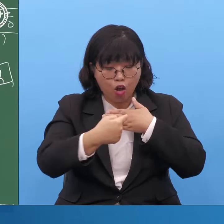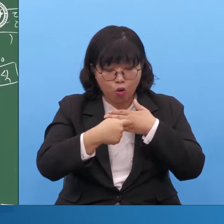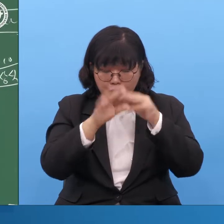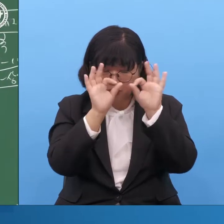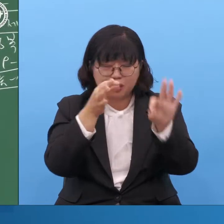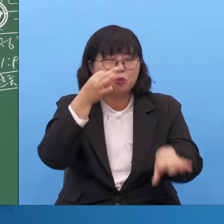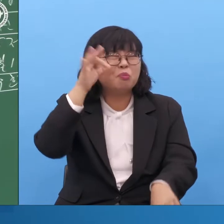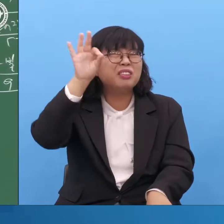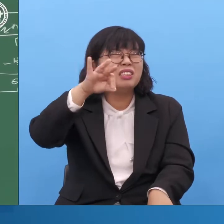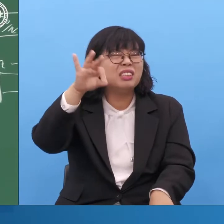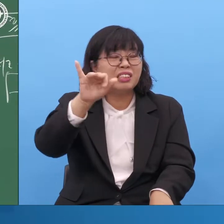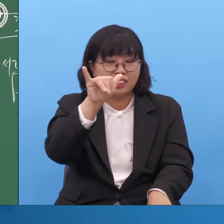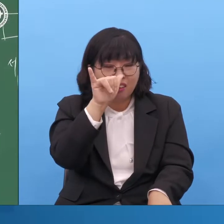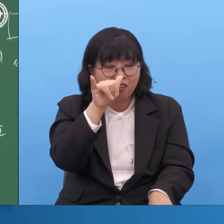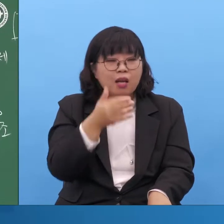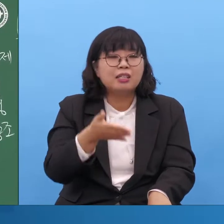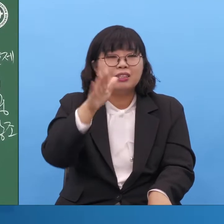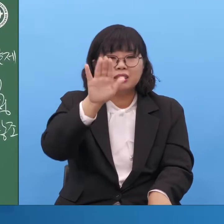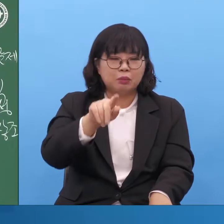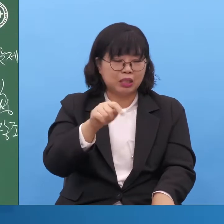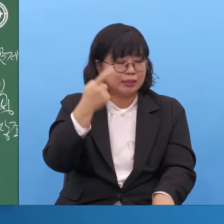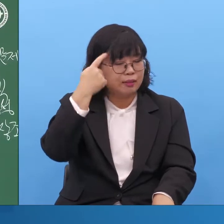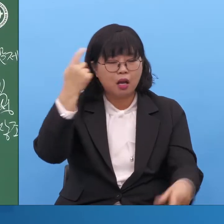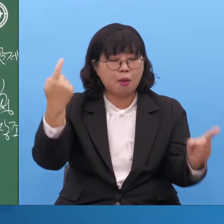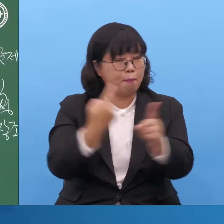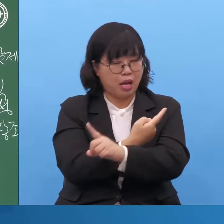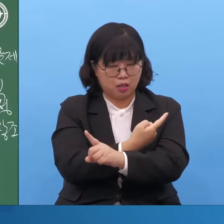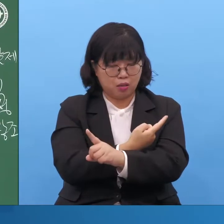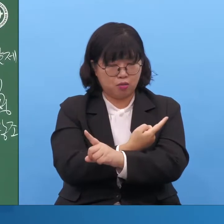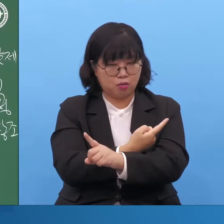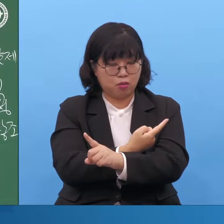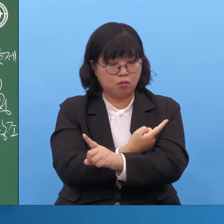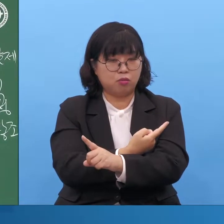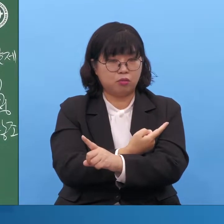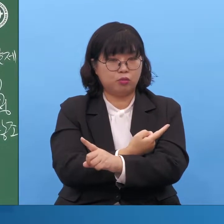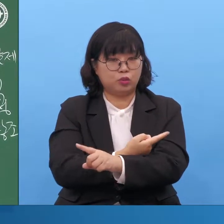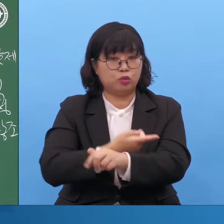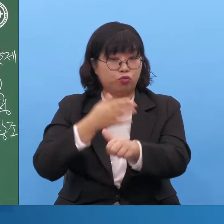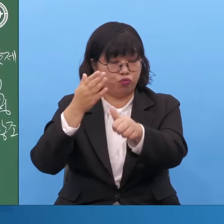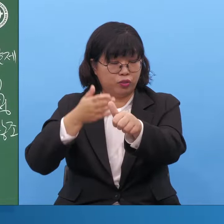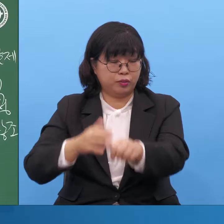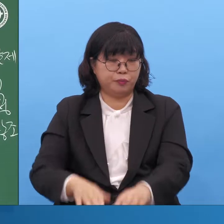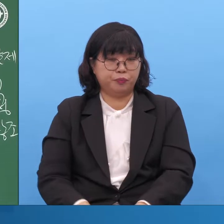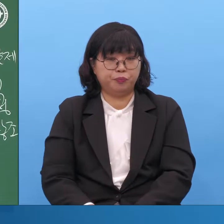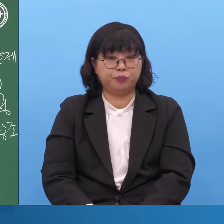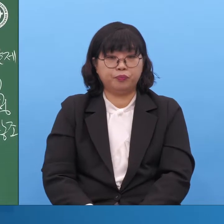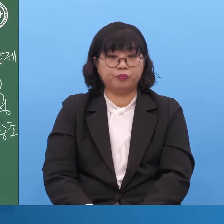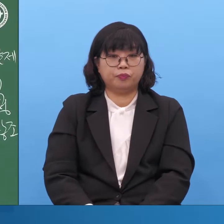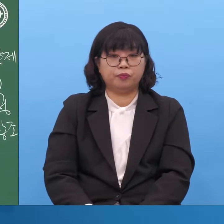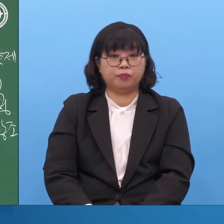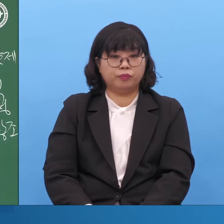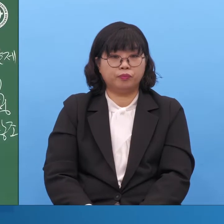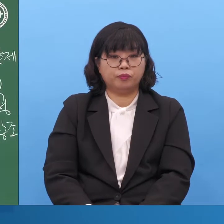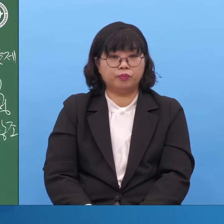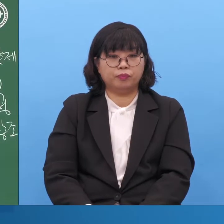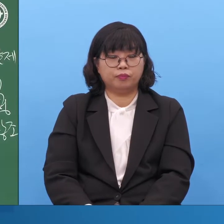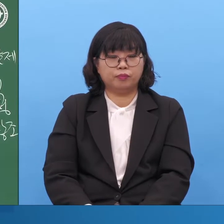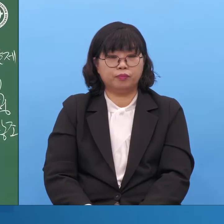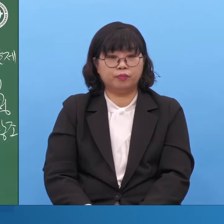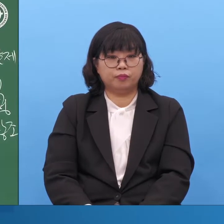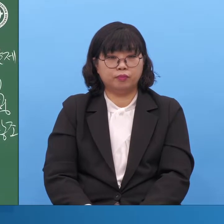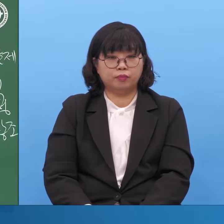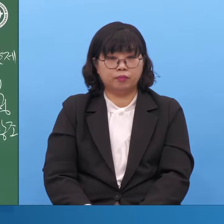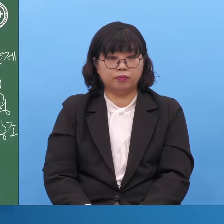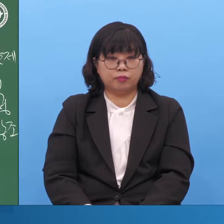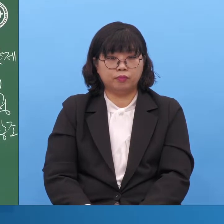that. 교회 안에는 어려운 일이 벌어졌다 가는 현장에 보통 사람 같으면